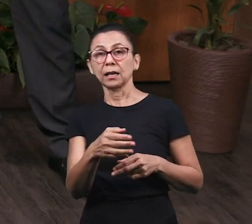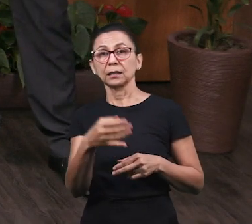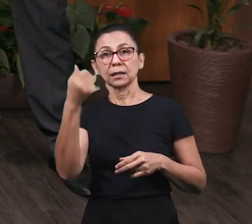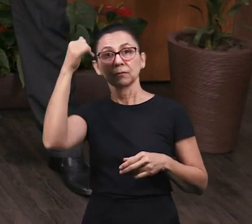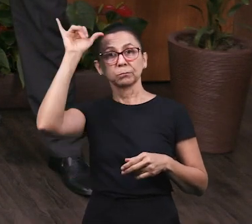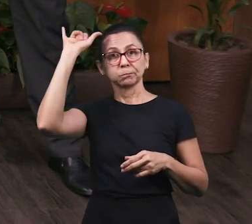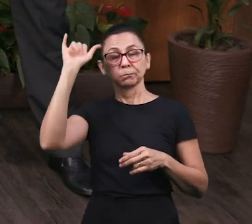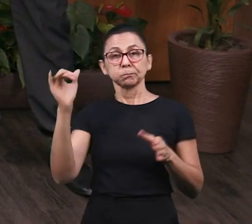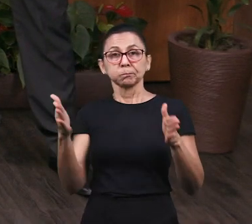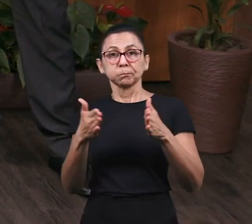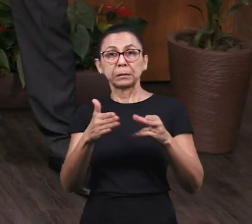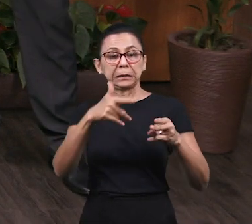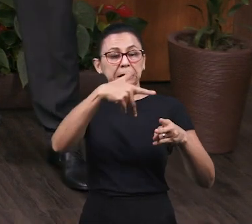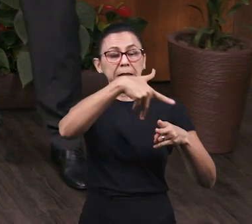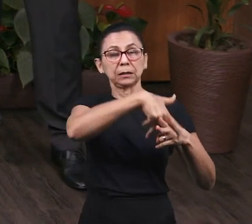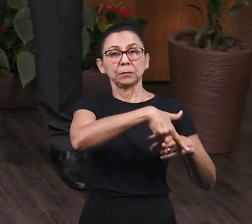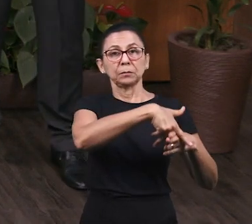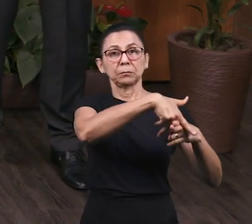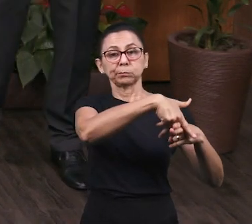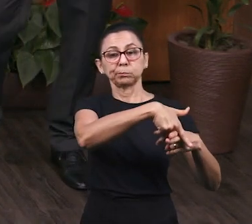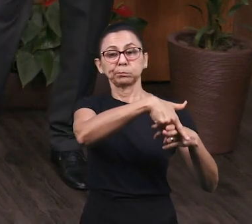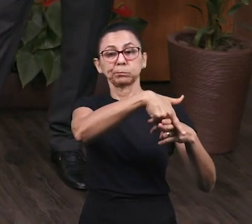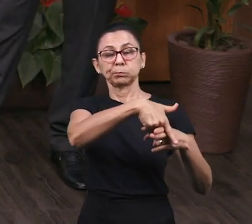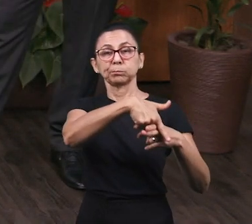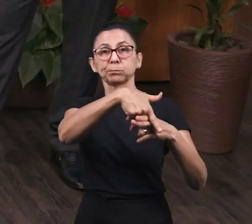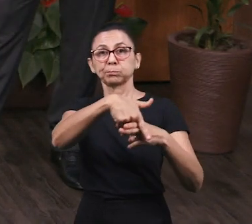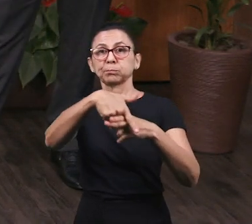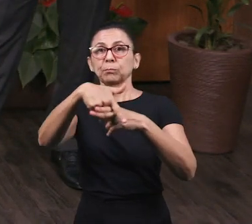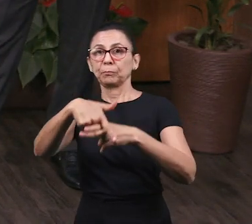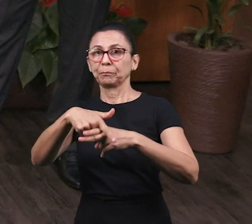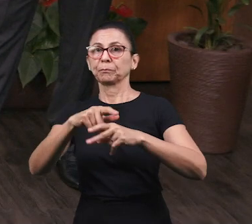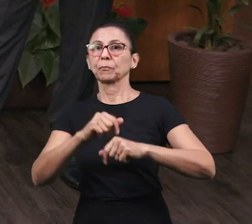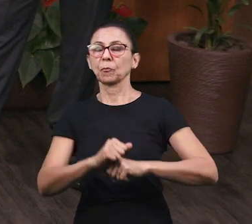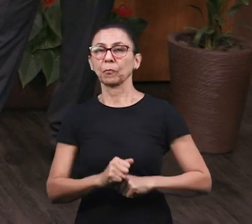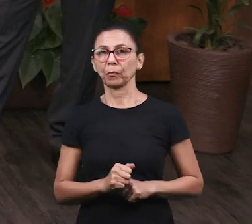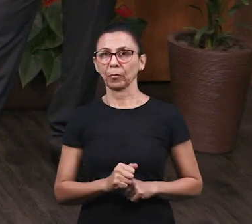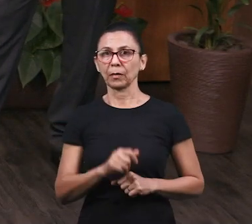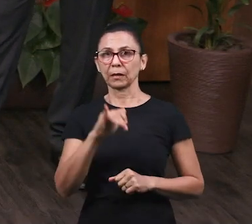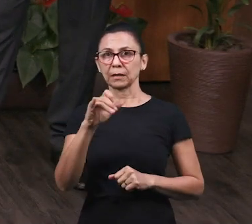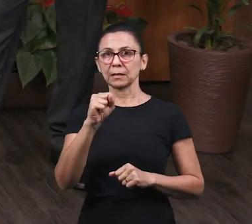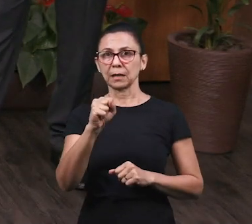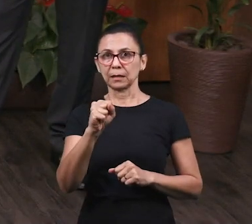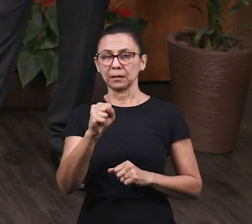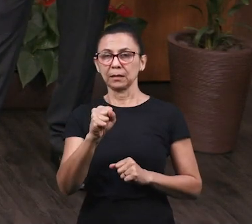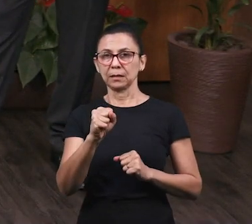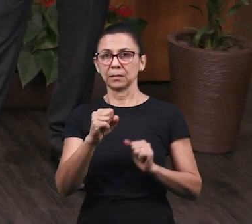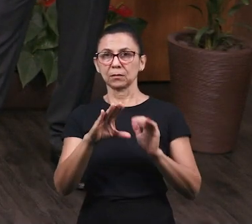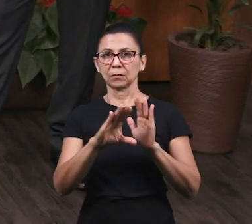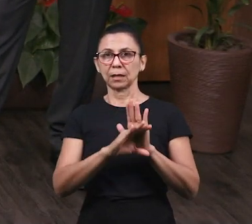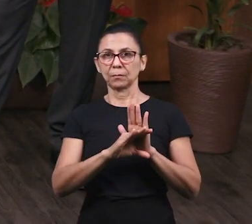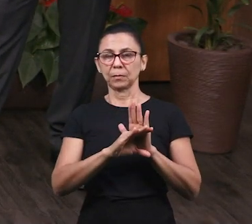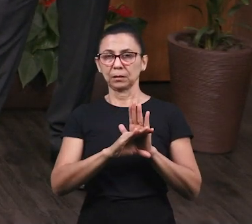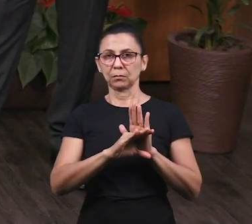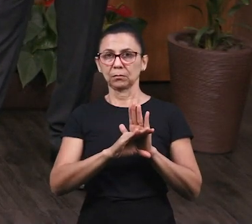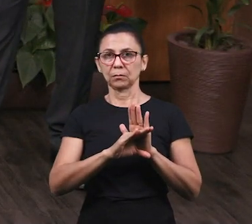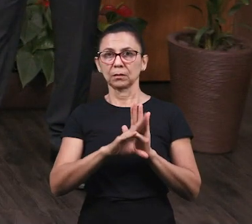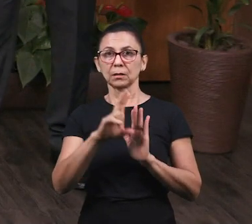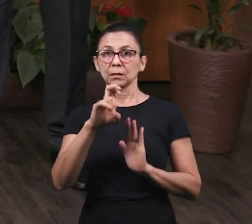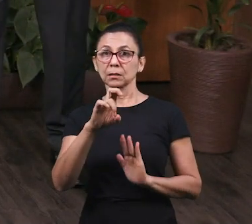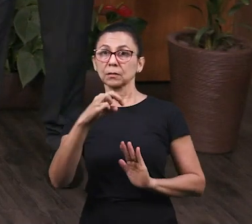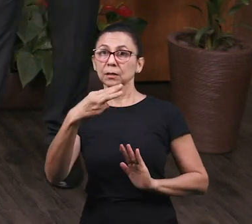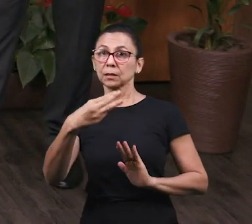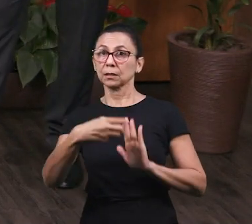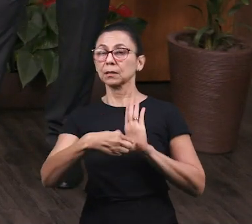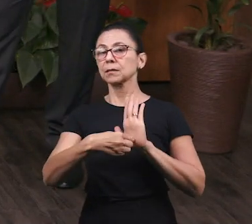à qui appartenait. Quand le prophète Isaïe prophétise sur le Seigneur Jésus, dans son